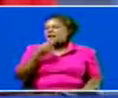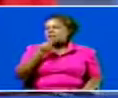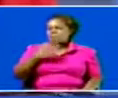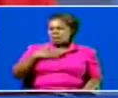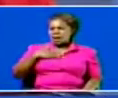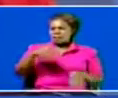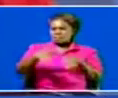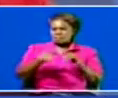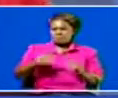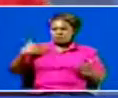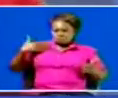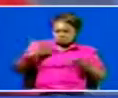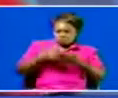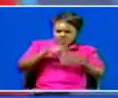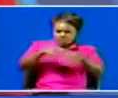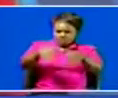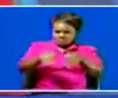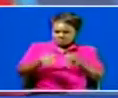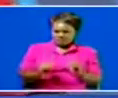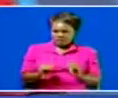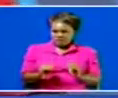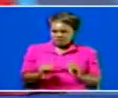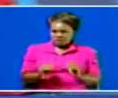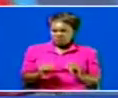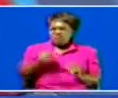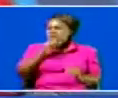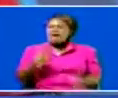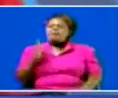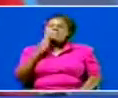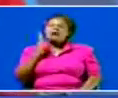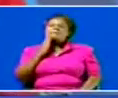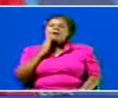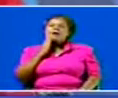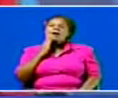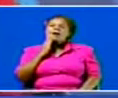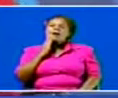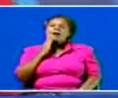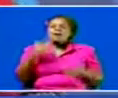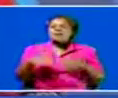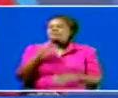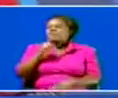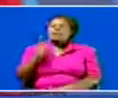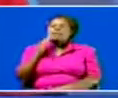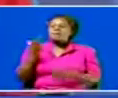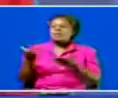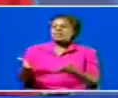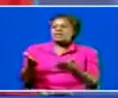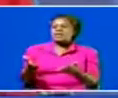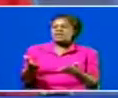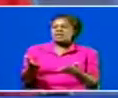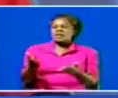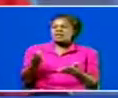juzi mpaka tunamzika poleni. Akiwa na babu na nyanyangu. Poleni. Paka amemwacha nyanya hakuondoka nyanya. Aha. Na